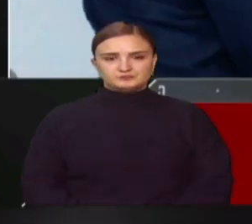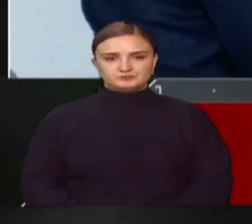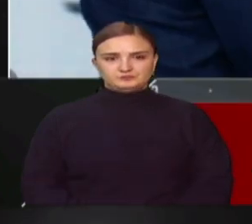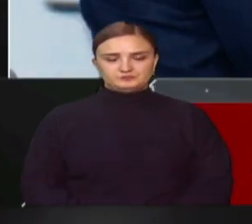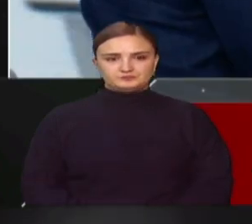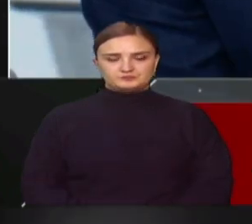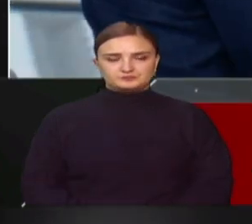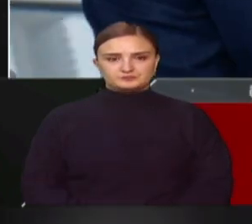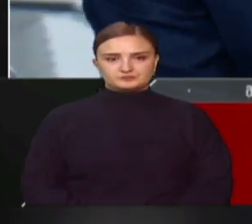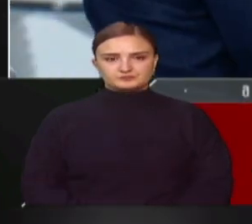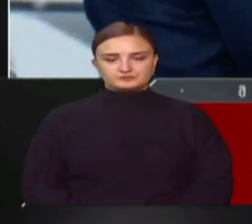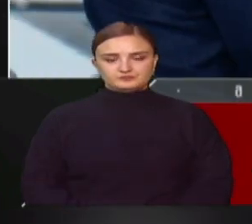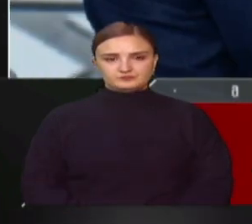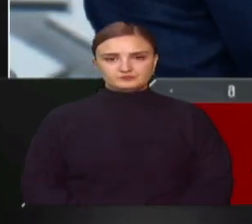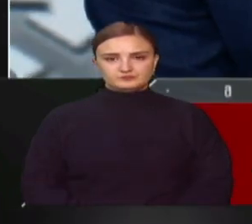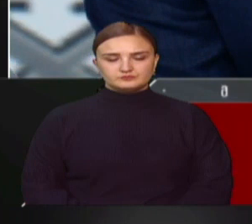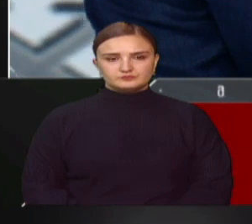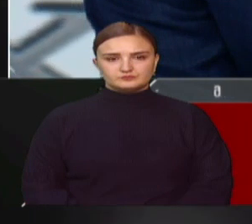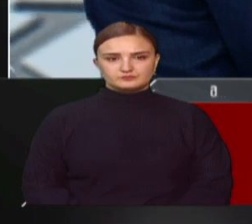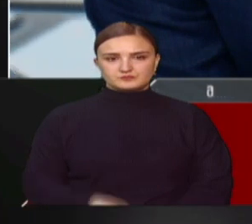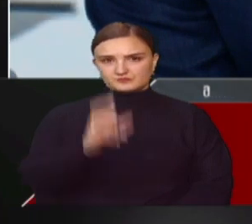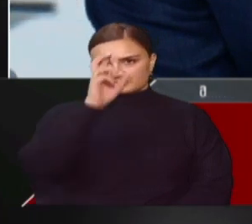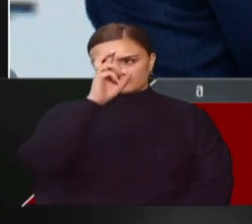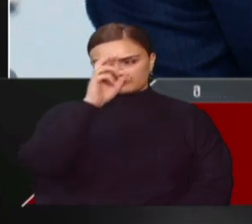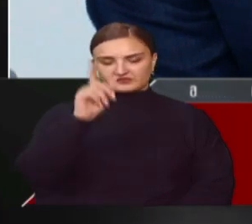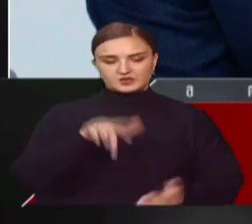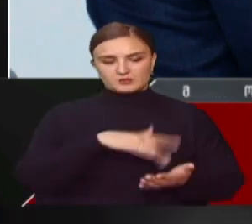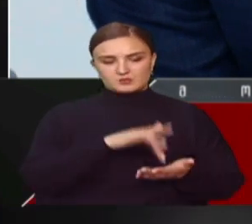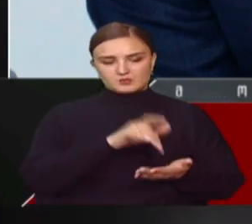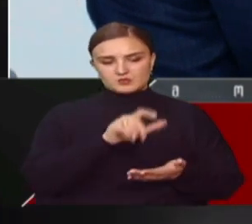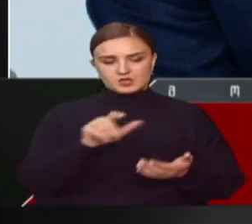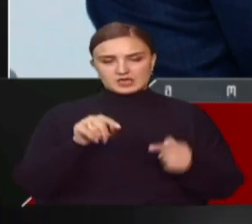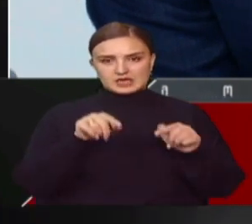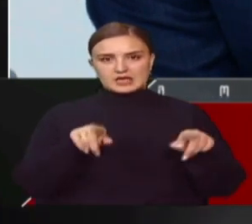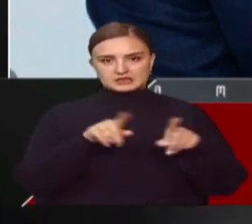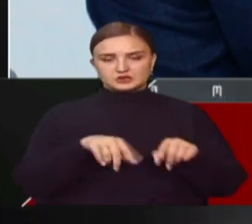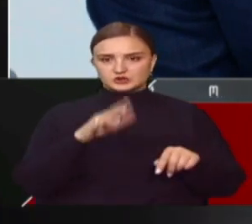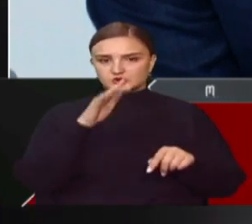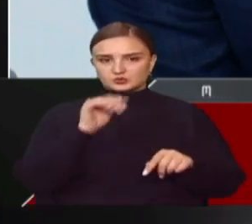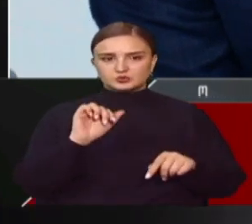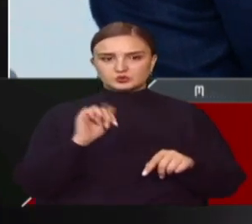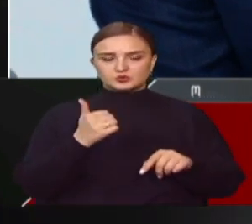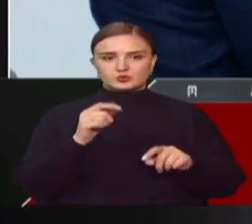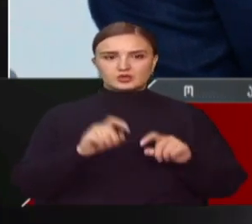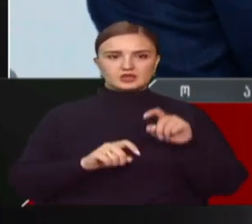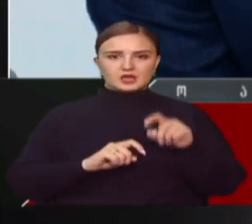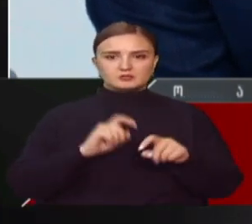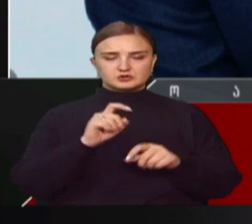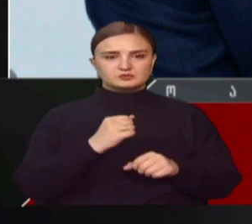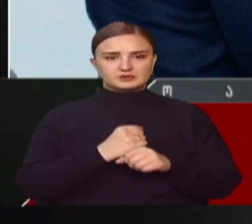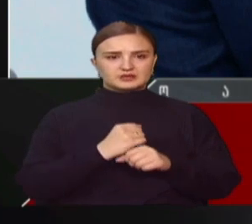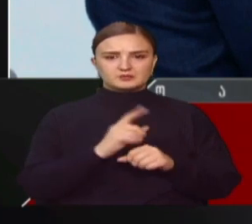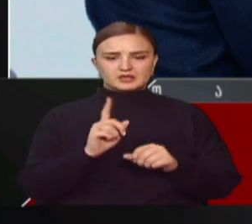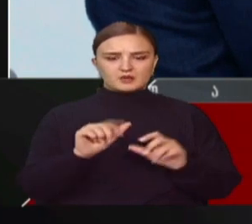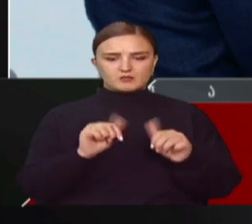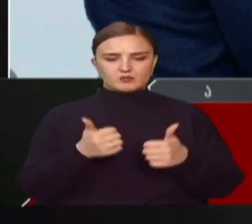არის სახელმწიფოს მხრიდან მოქალაქეების მიმართ ასეთ დროს როგორი ნაბიჯები იდგმება? რა